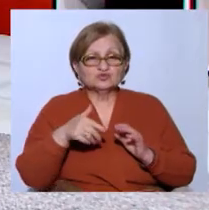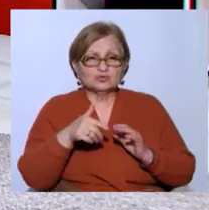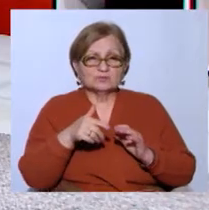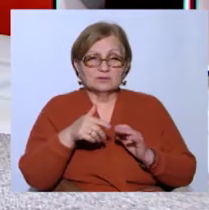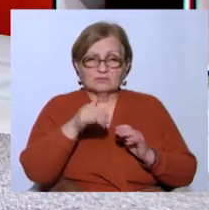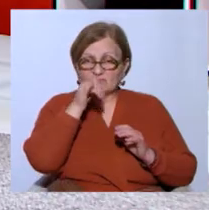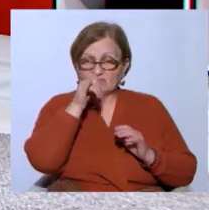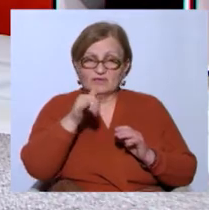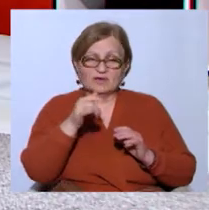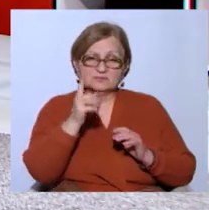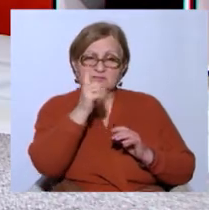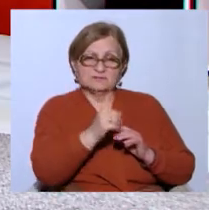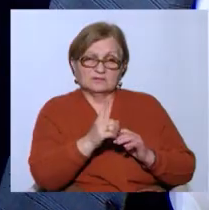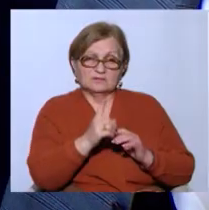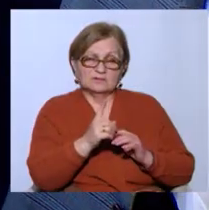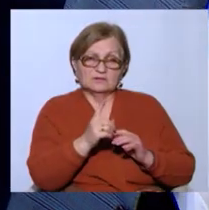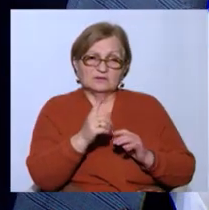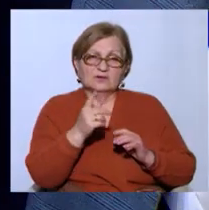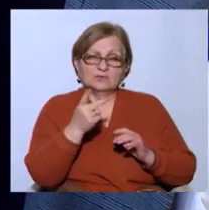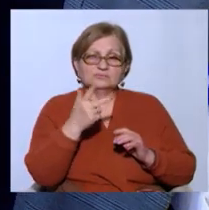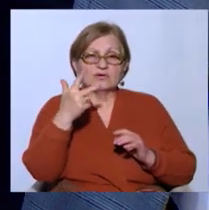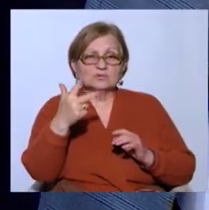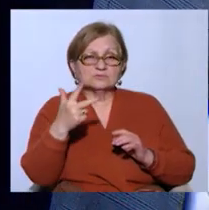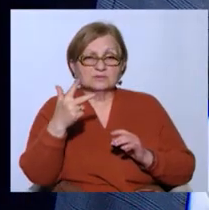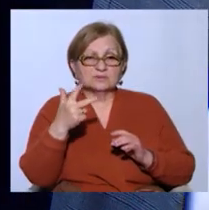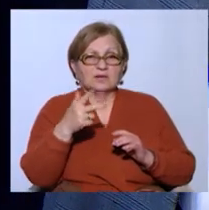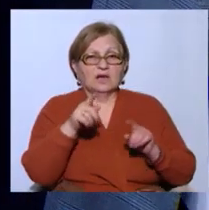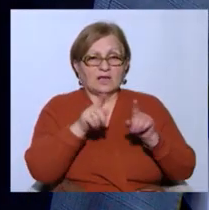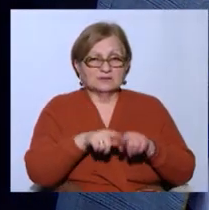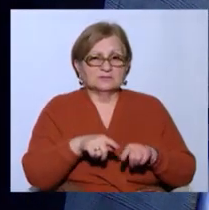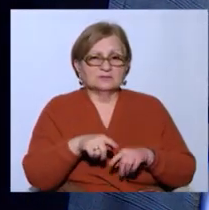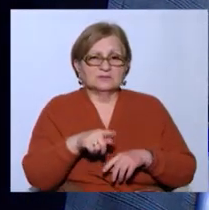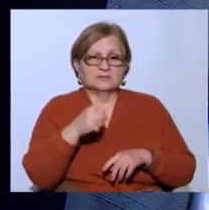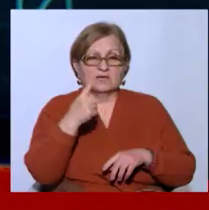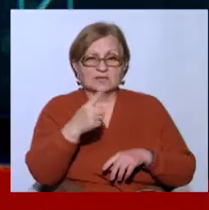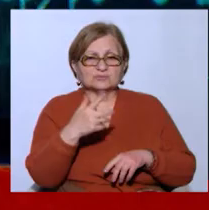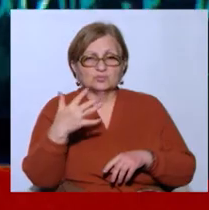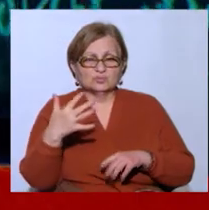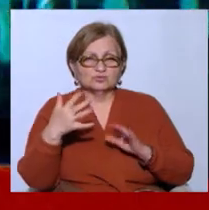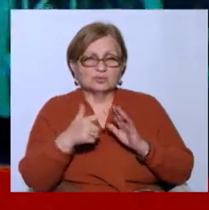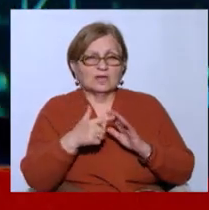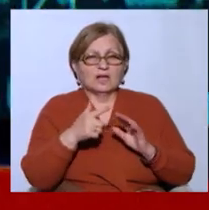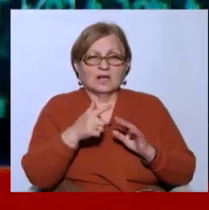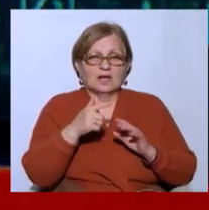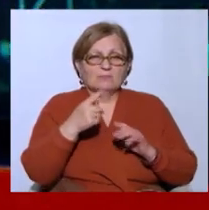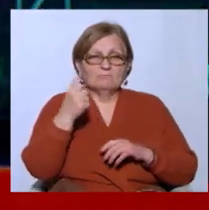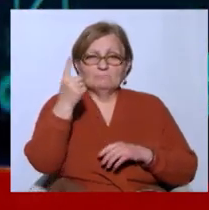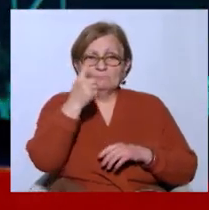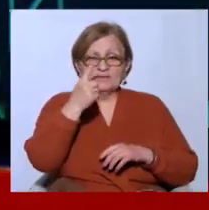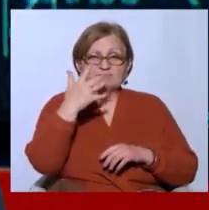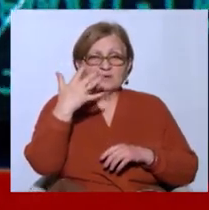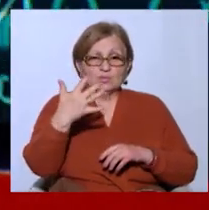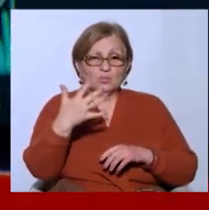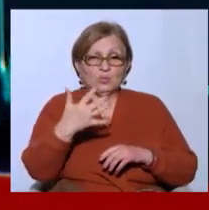ჩვენ უკვე ვეღარ დავწერთ 1-ს, უნდა იყოს 3, 5, 7, 9. 3-ის მერე უნდა იყოს 1, 5, 7, 9. ანუ პირველი 5 ციფრის